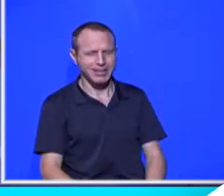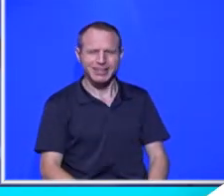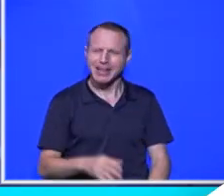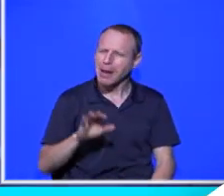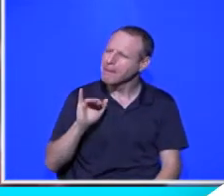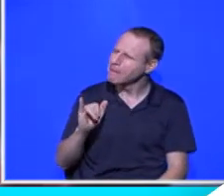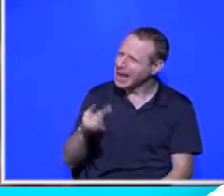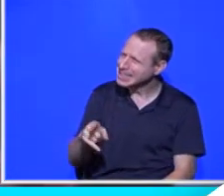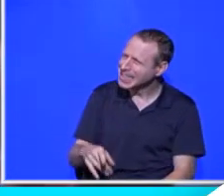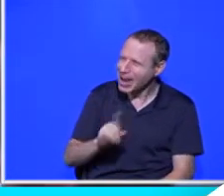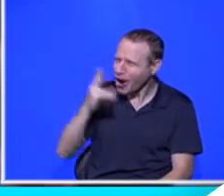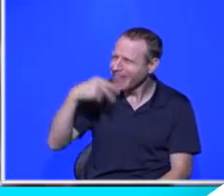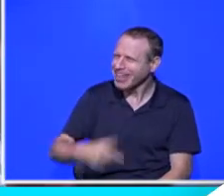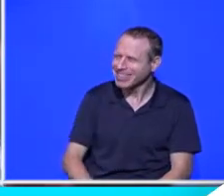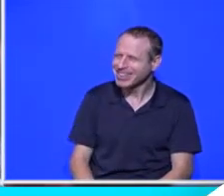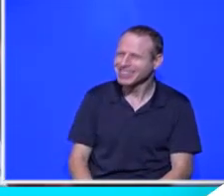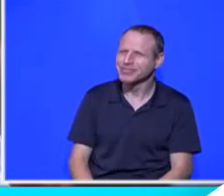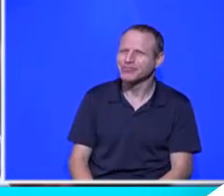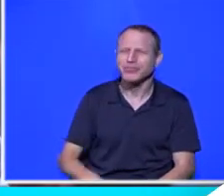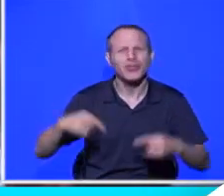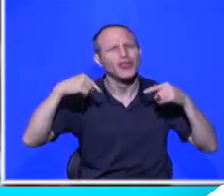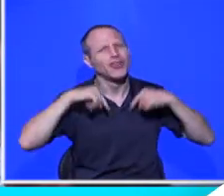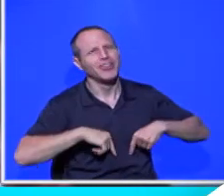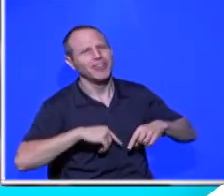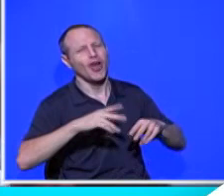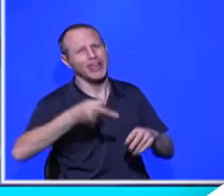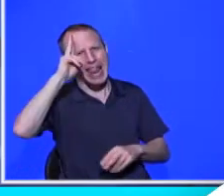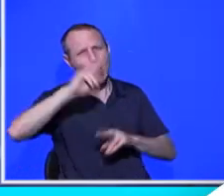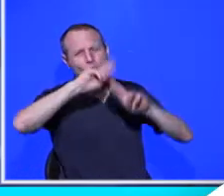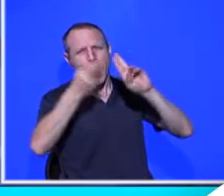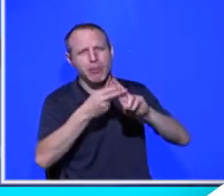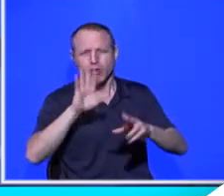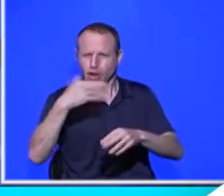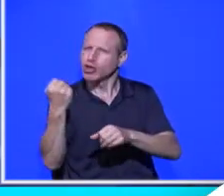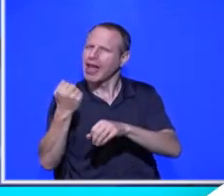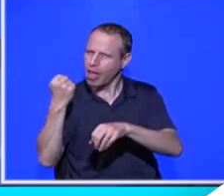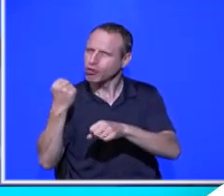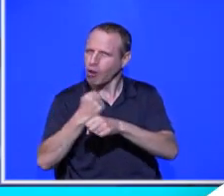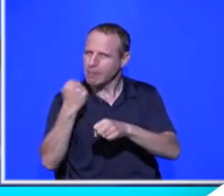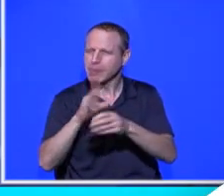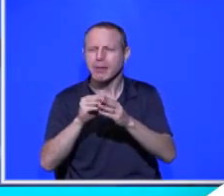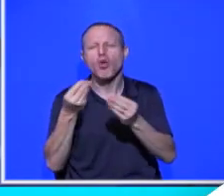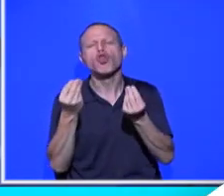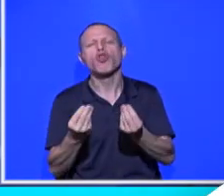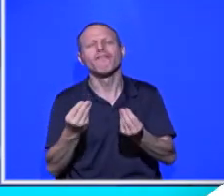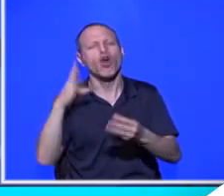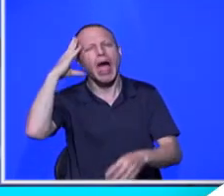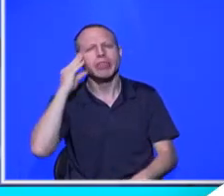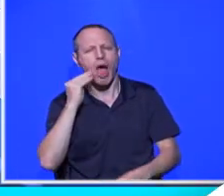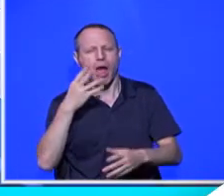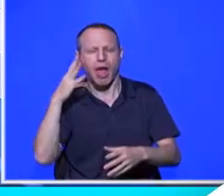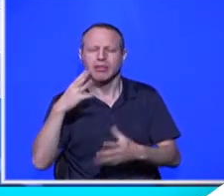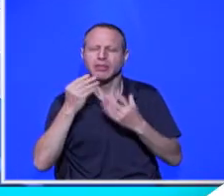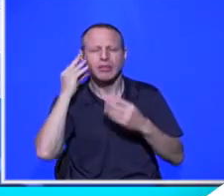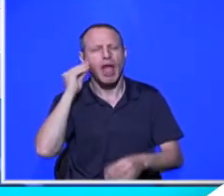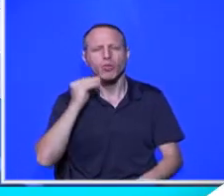מה זה? לא הבנתי, לא הבנתי. יושב ראש הליכוד העולמי, יש ג'ובים עם טובות הנאה, תענוג. דרך אגב,